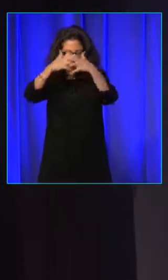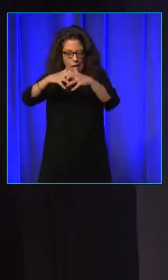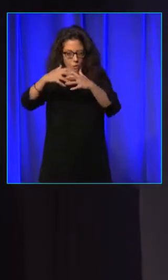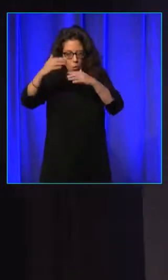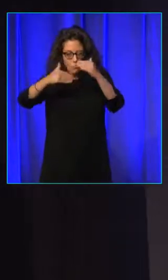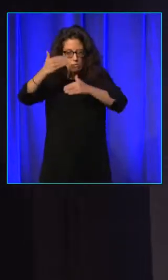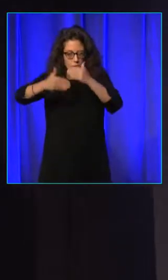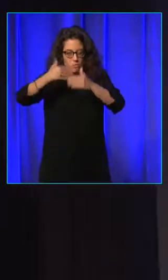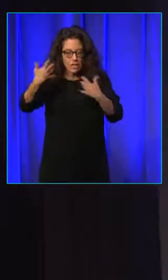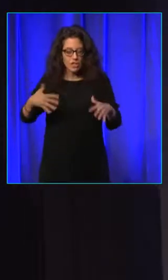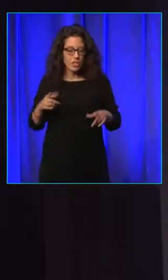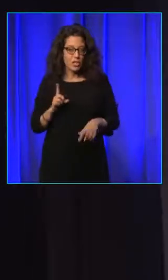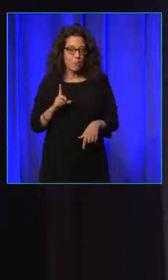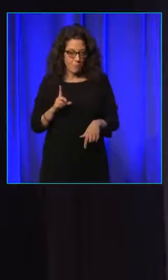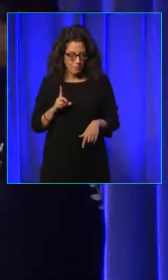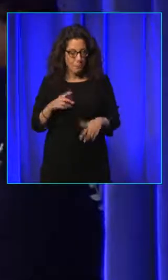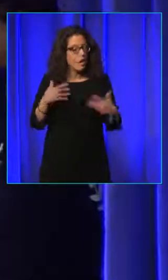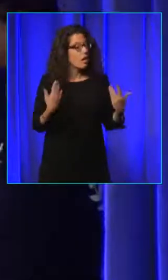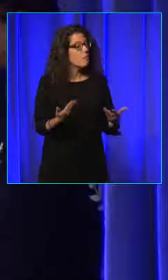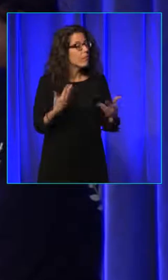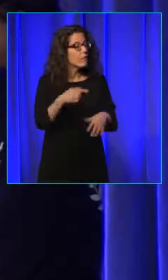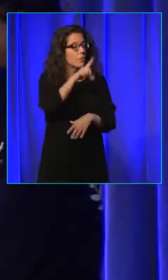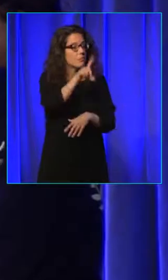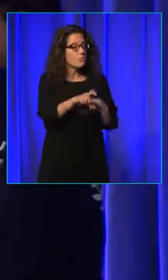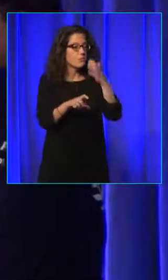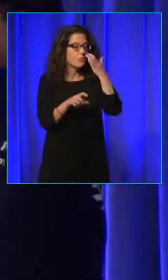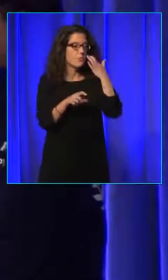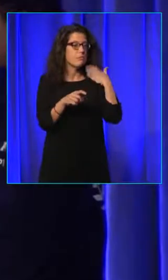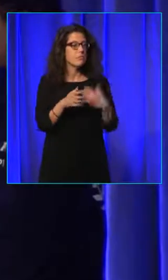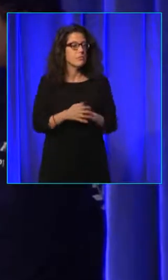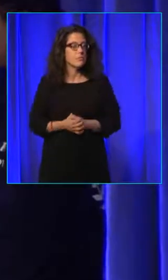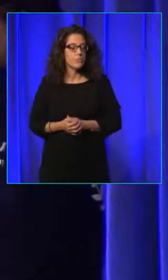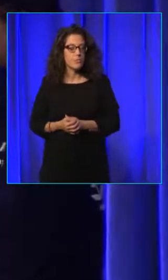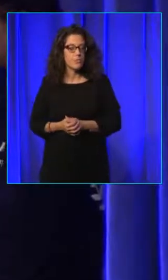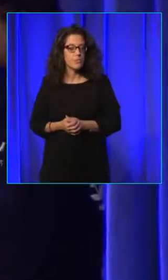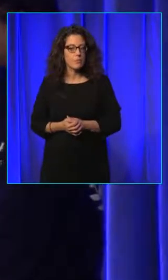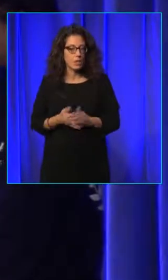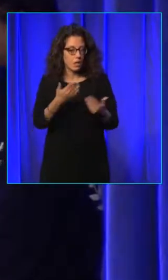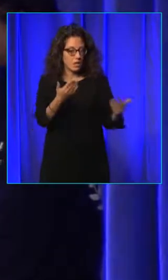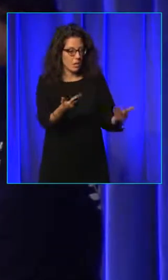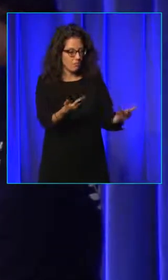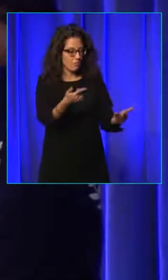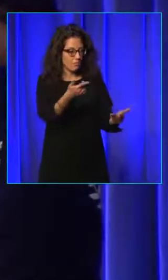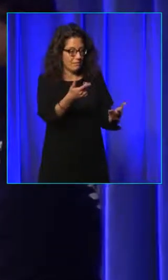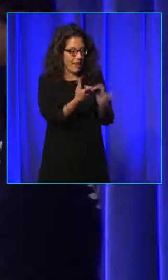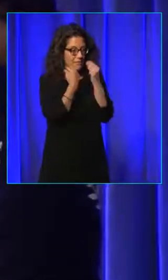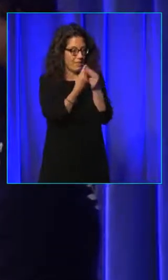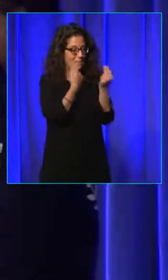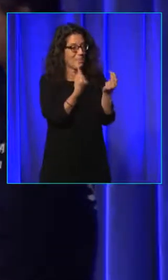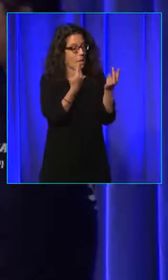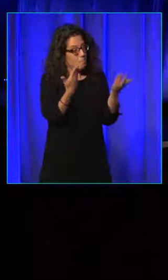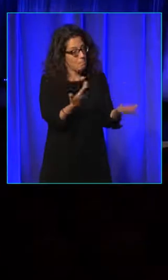Voilà. Donc maintenant, je vais te demander de faire ce que tu m'as décrit dans ta tête.